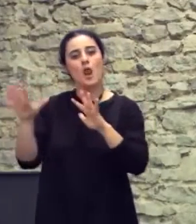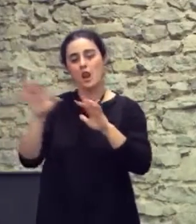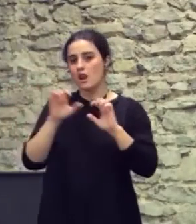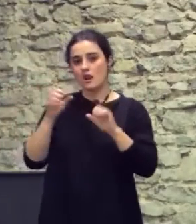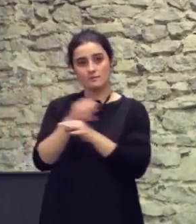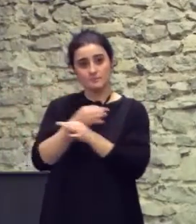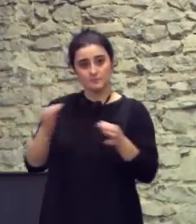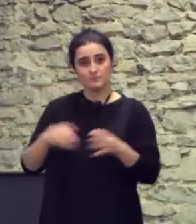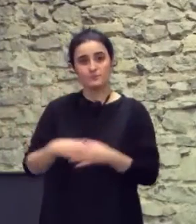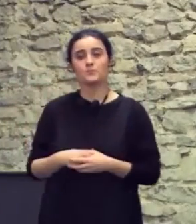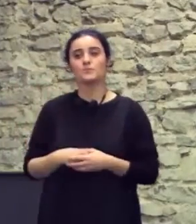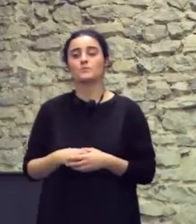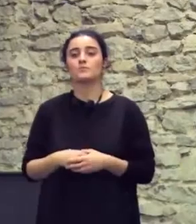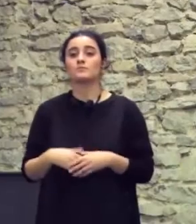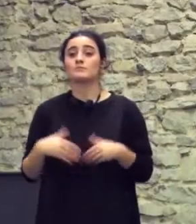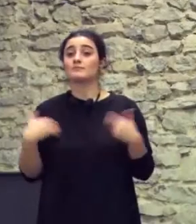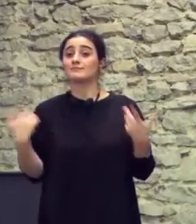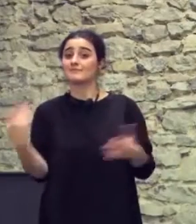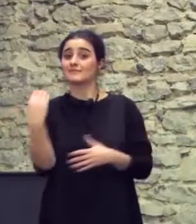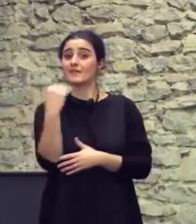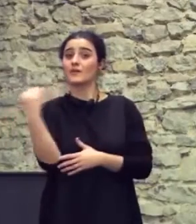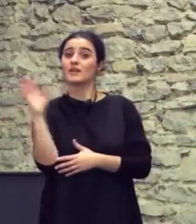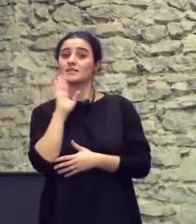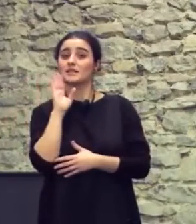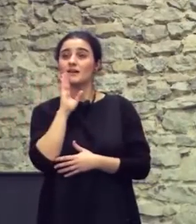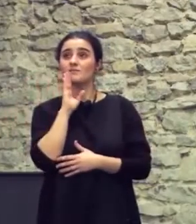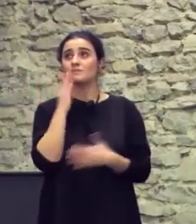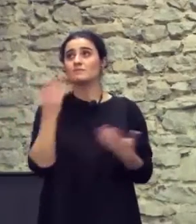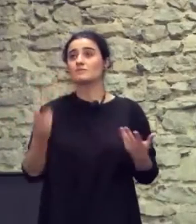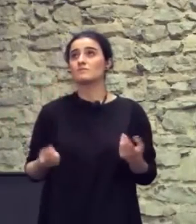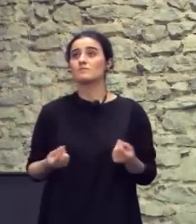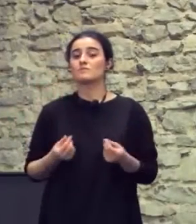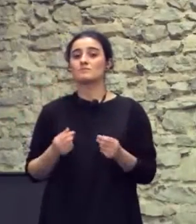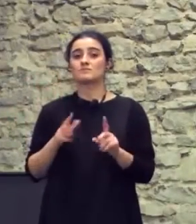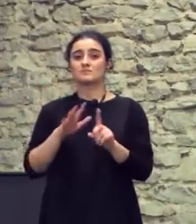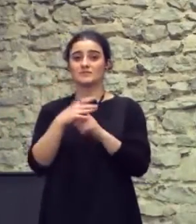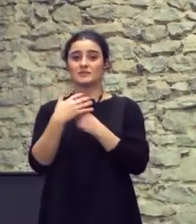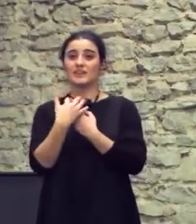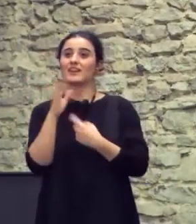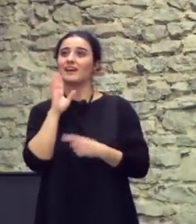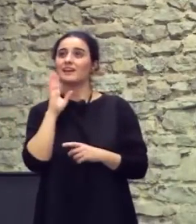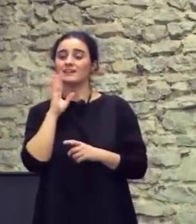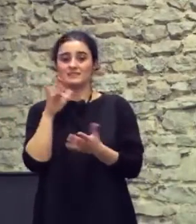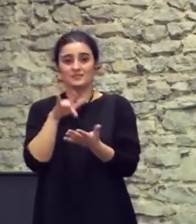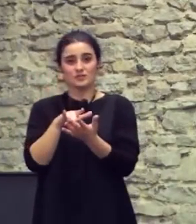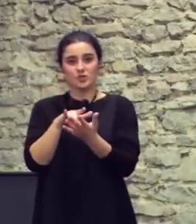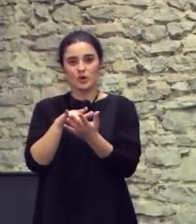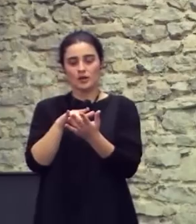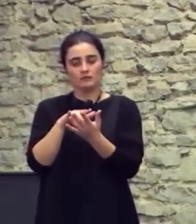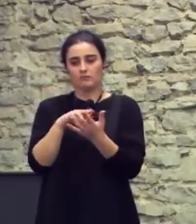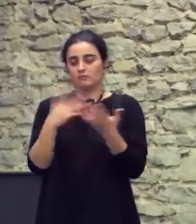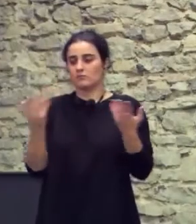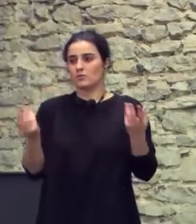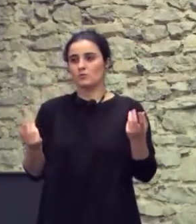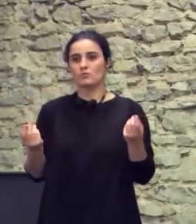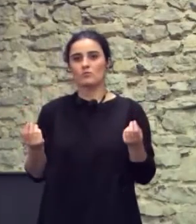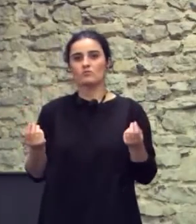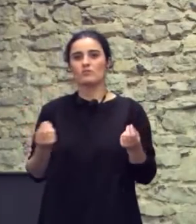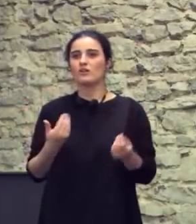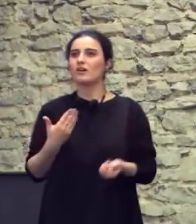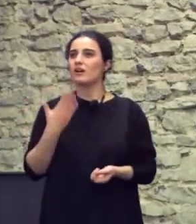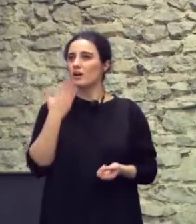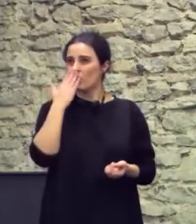gizarte honetan. Eta hortaz, gaztetxo horiek, egoera horietan murgiltzen direnean, ez dabiltza inongo